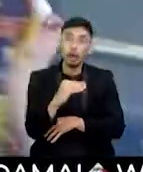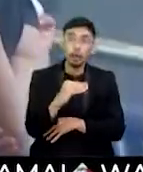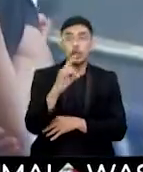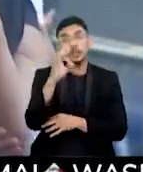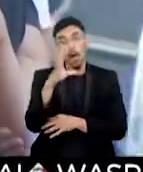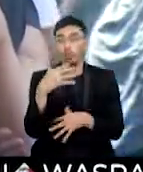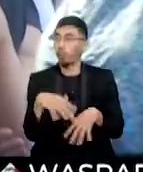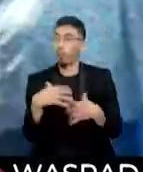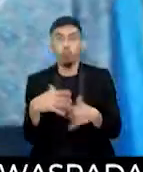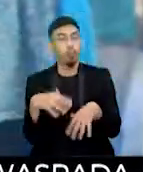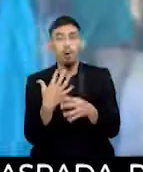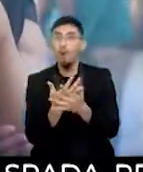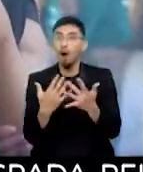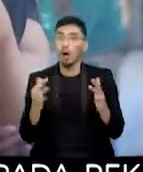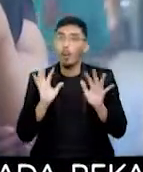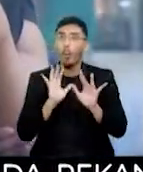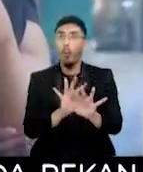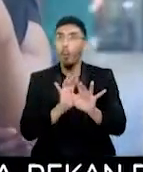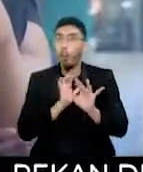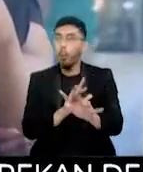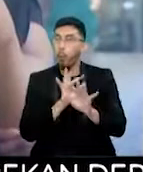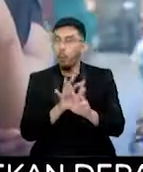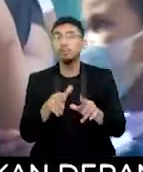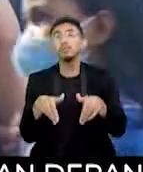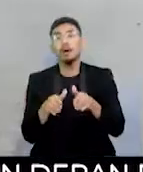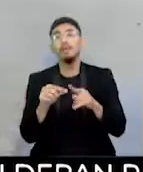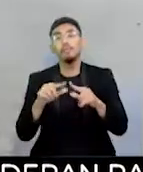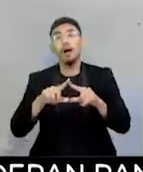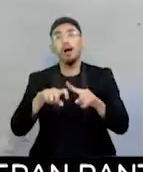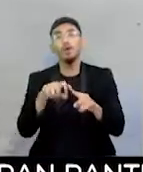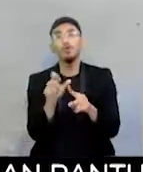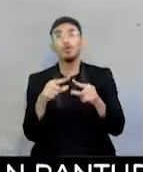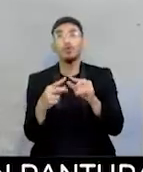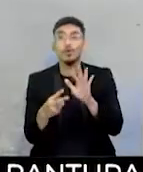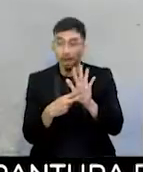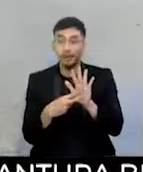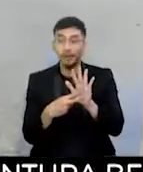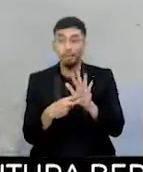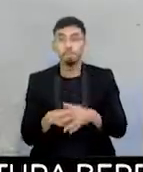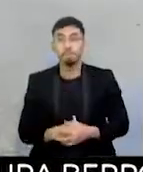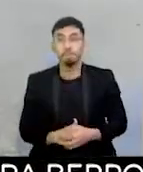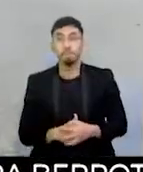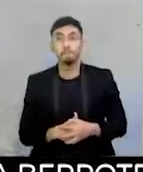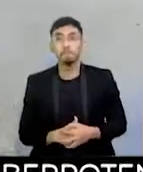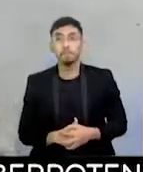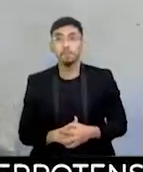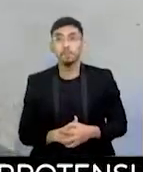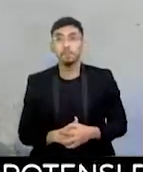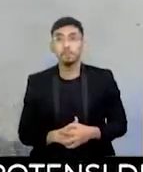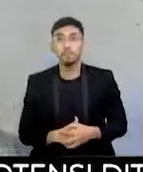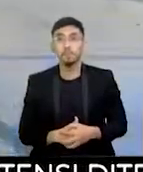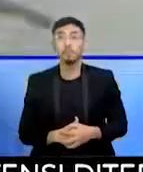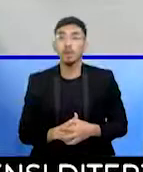warga yang memadati dan juga meramaikan Gedung Pakuan ini. Untuk itu, untuk mengantisipasi lonjakan jumlah